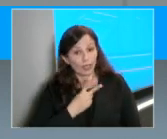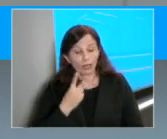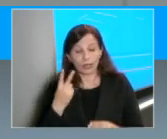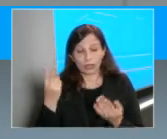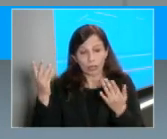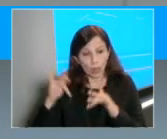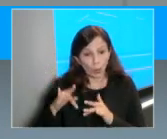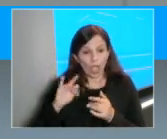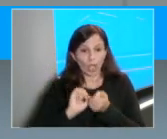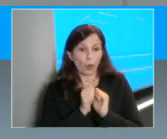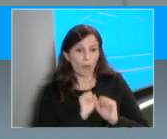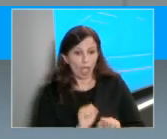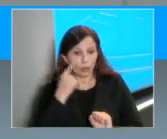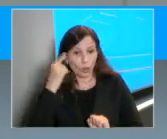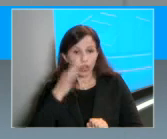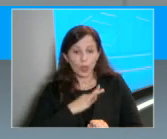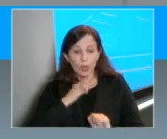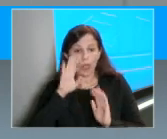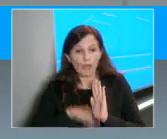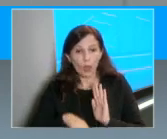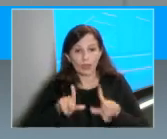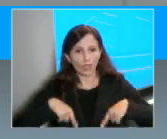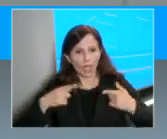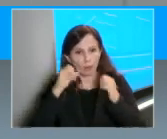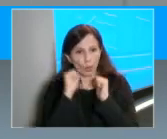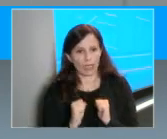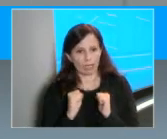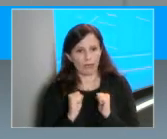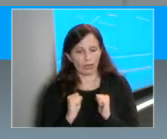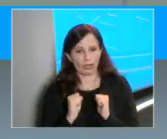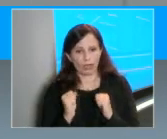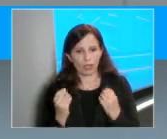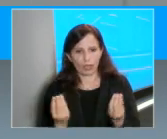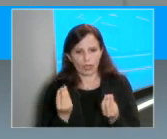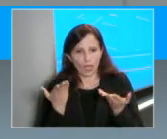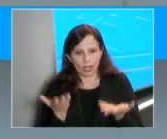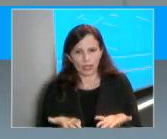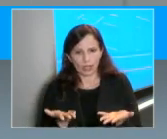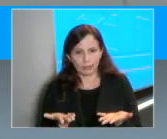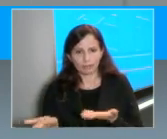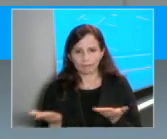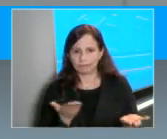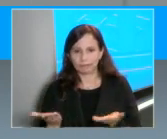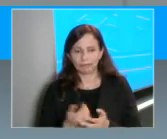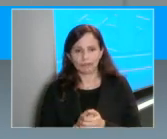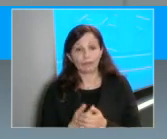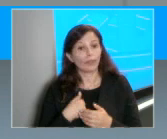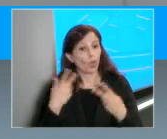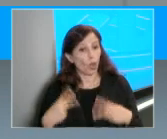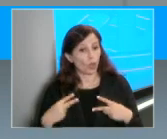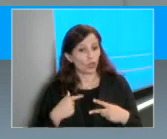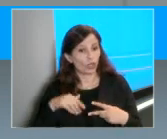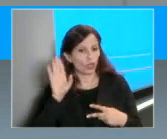שהוא בעד דעותינו, לפחות אנחנו חיים במקום יציב. הדבר הזה, כשבאמת... אני מאוד חושש שאני